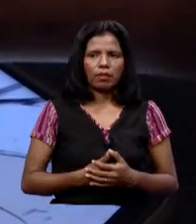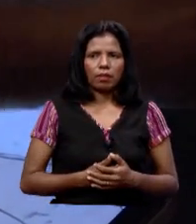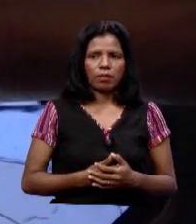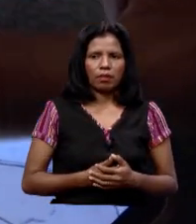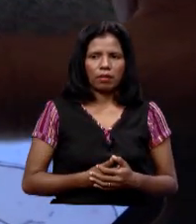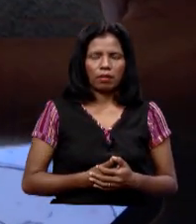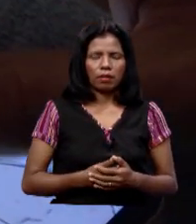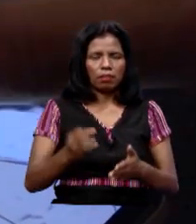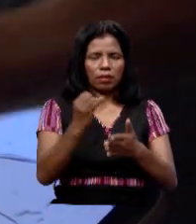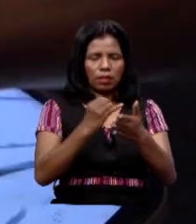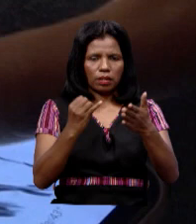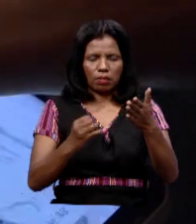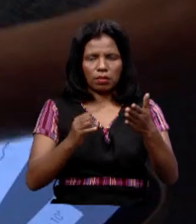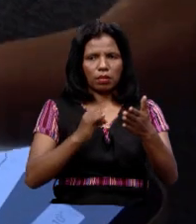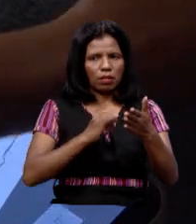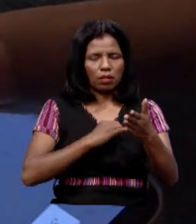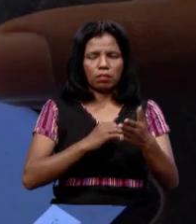lima, aku antas ni harus